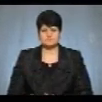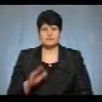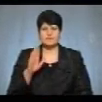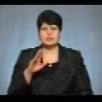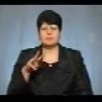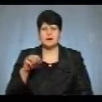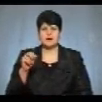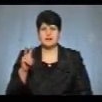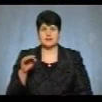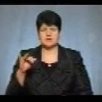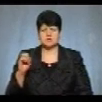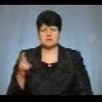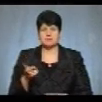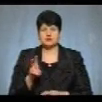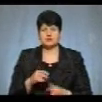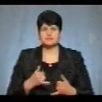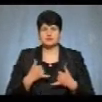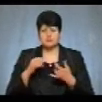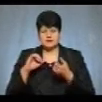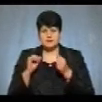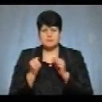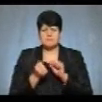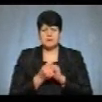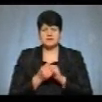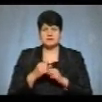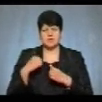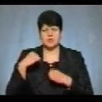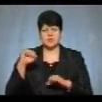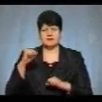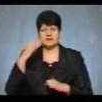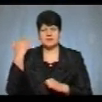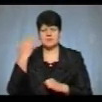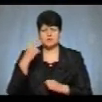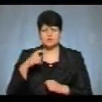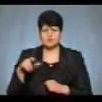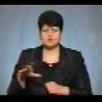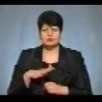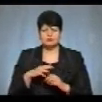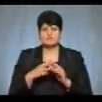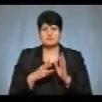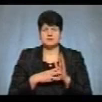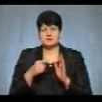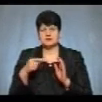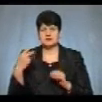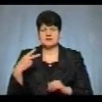Малишик прийшов вшанувати пам'ять про героїв Небесної Сотні. Чоловік каже, був на Майдані 18-20